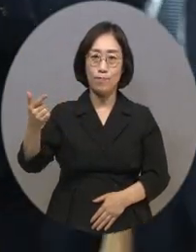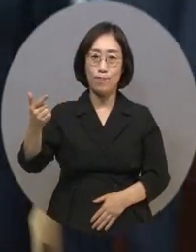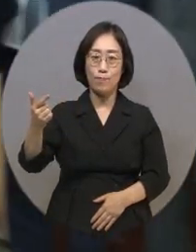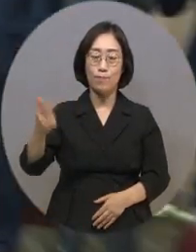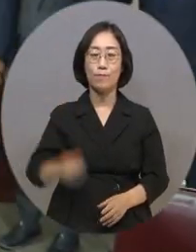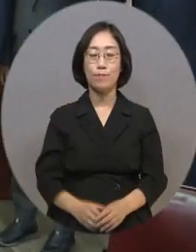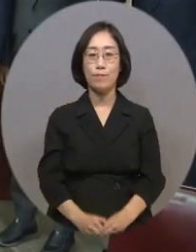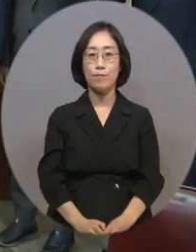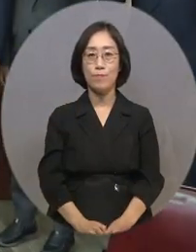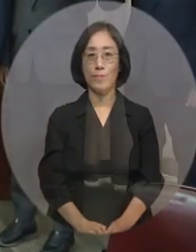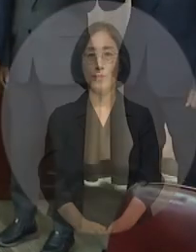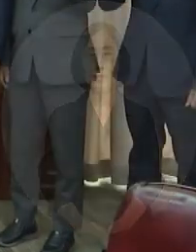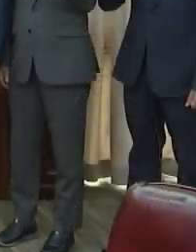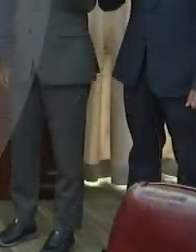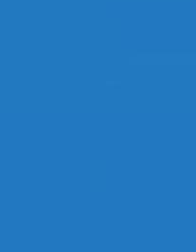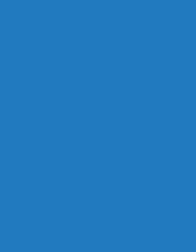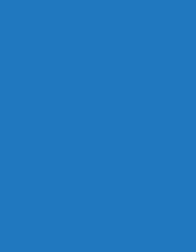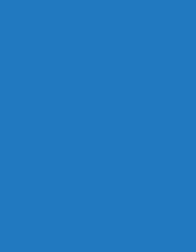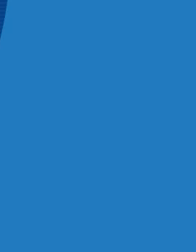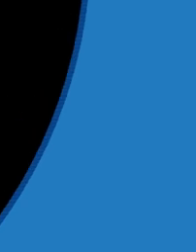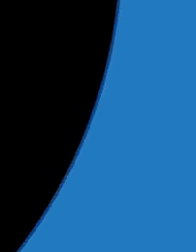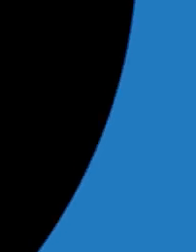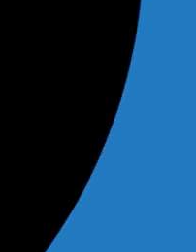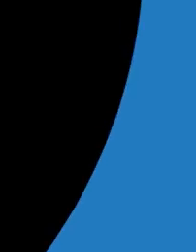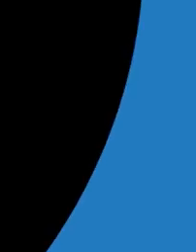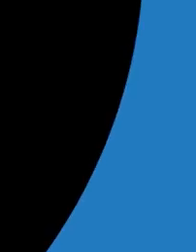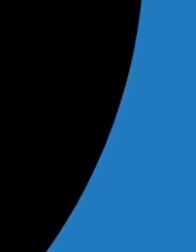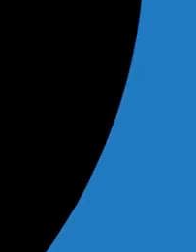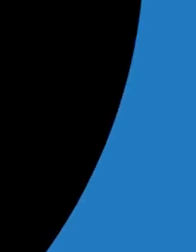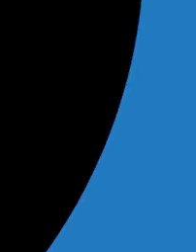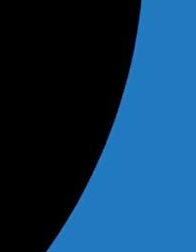뉴스 김주은입니다.